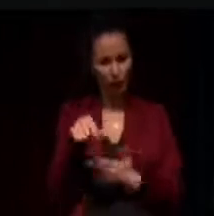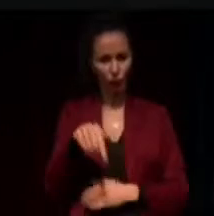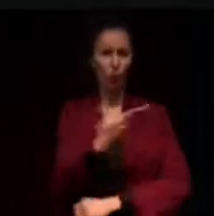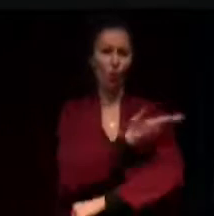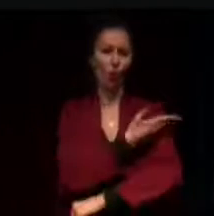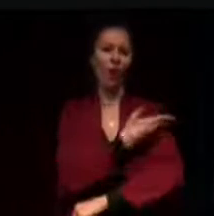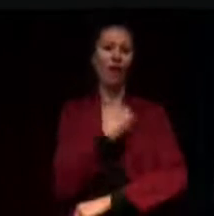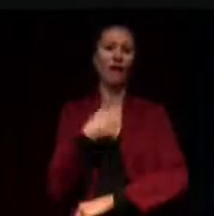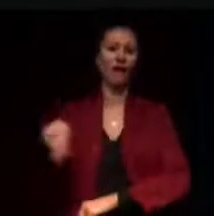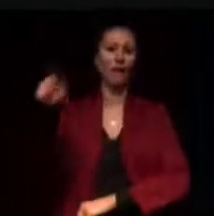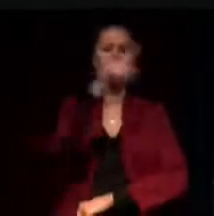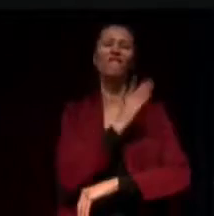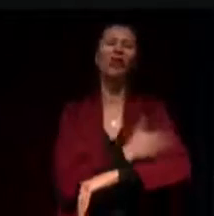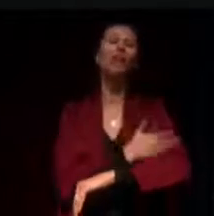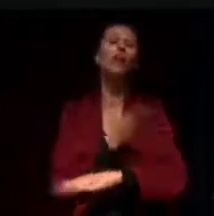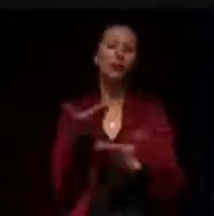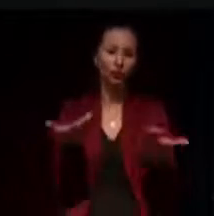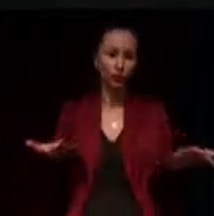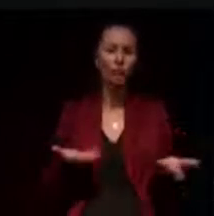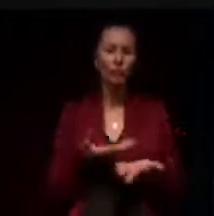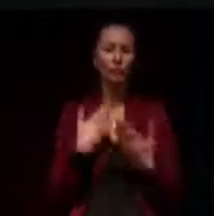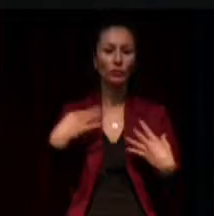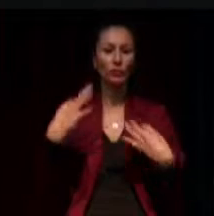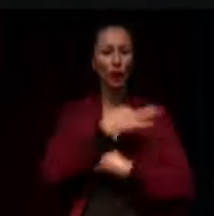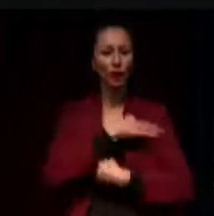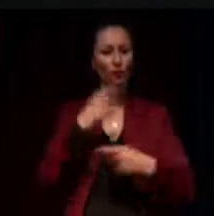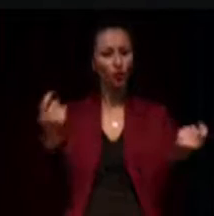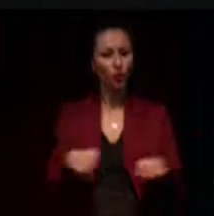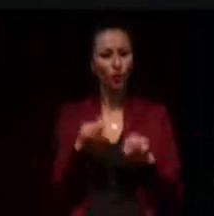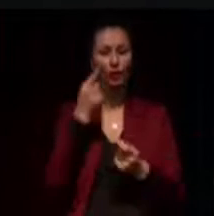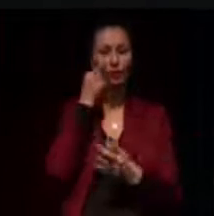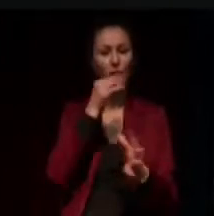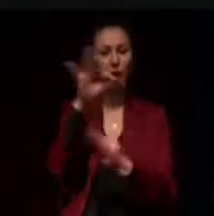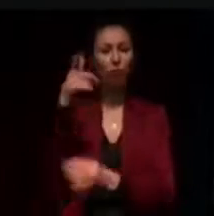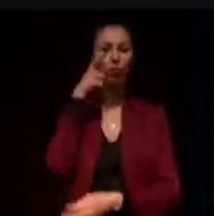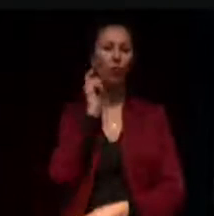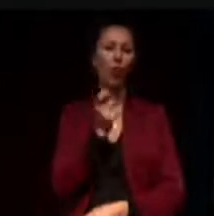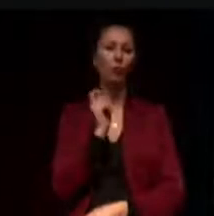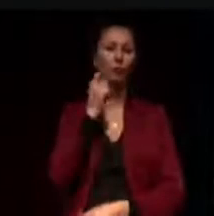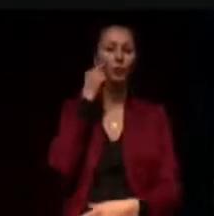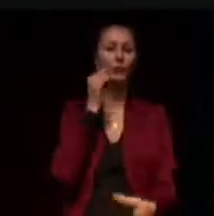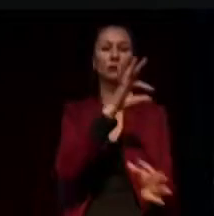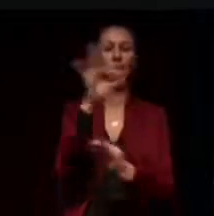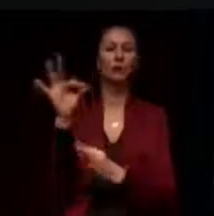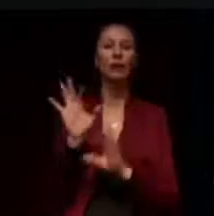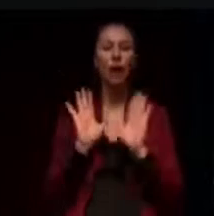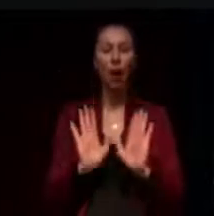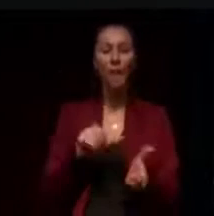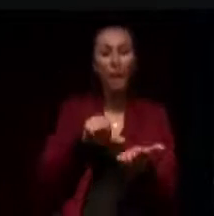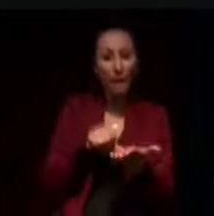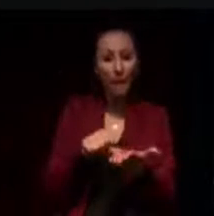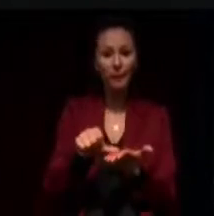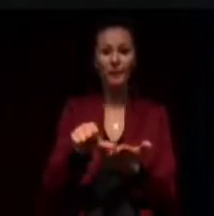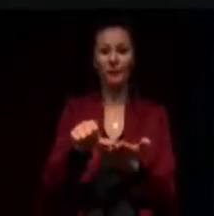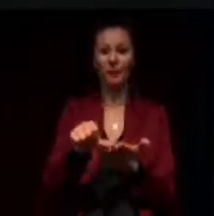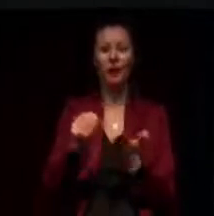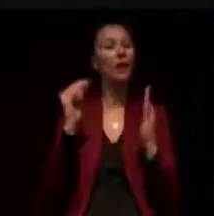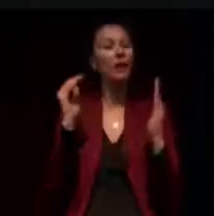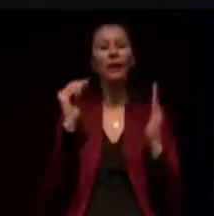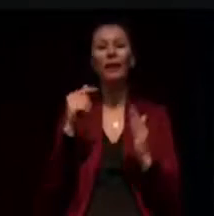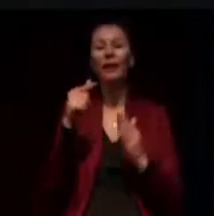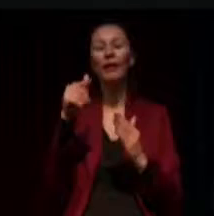bu ülkenin vatandaşlarıyız. Hepimiz bu ülkenin saygın vatandaşları, çalışan insanları, namuslu insanları. Ama hepimizin ve